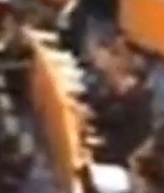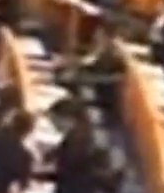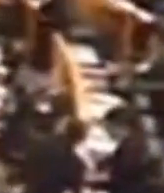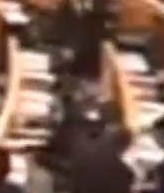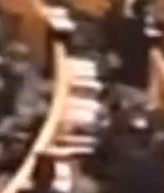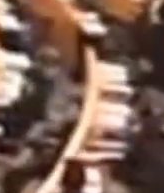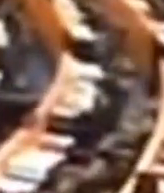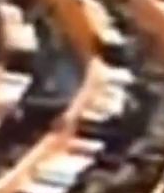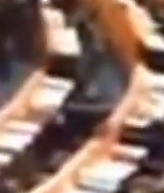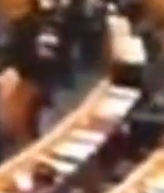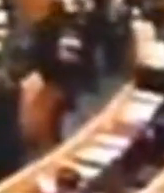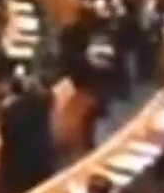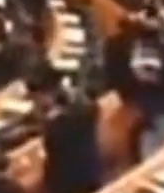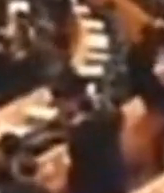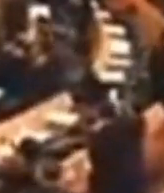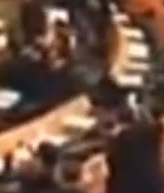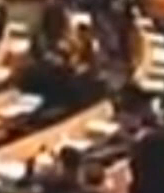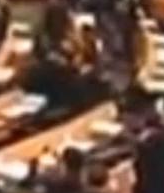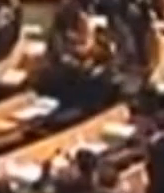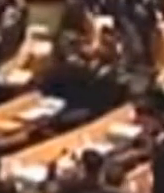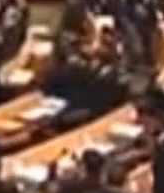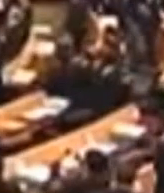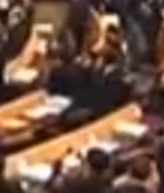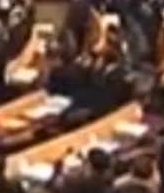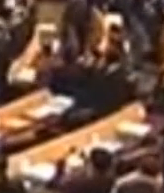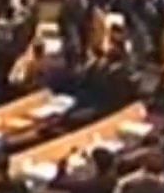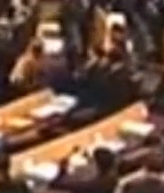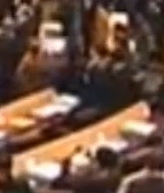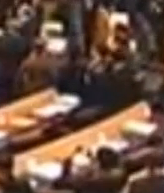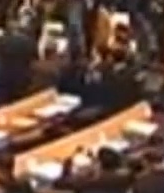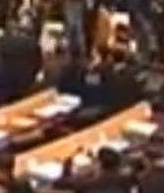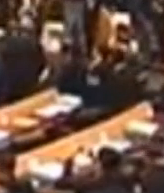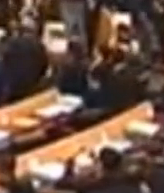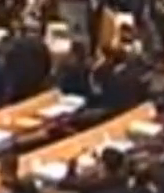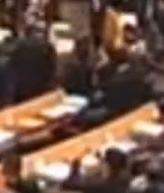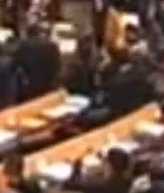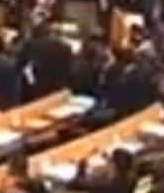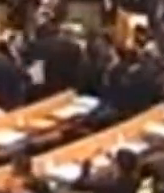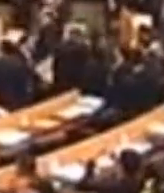ความเป็นกลางในการประชุมรวมถึงเรียกร้องให้สสพรรคเพื่อไทยถอนย